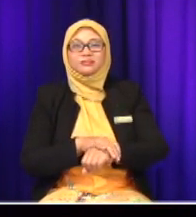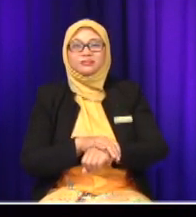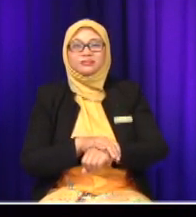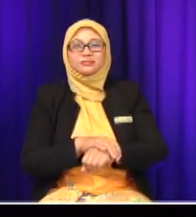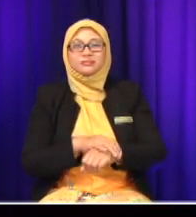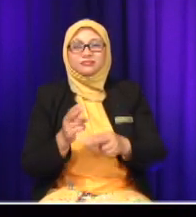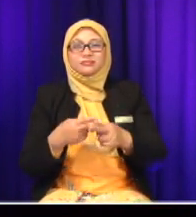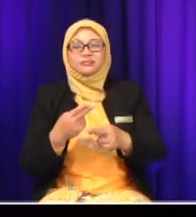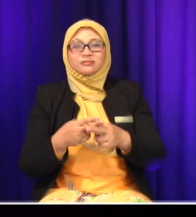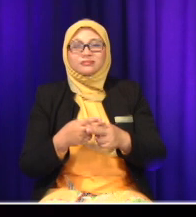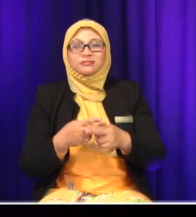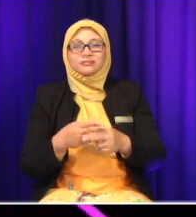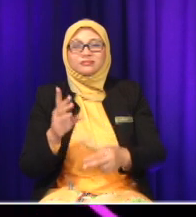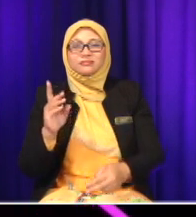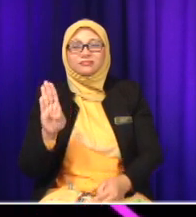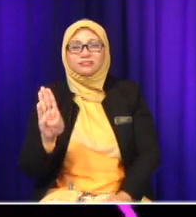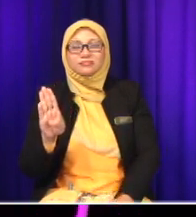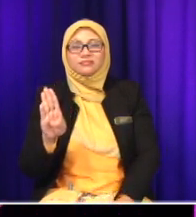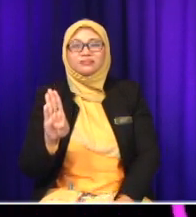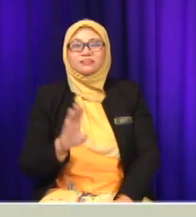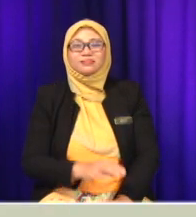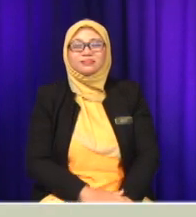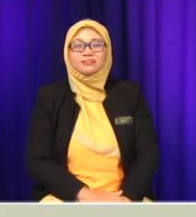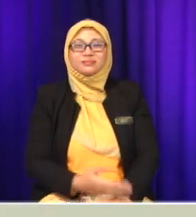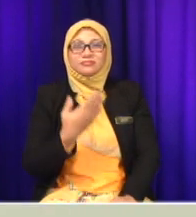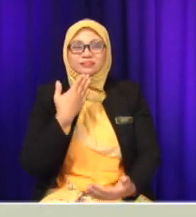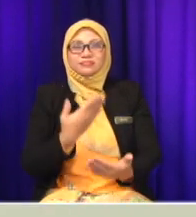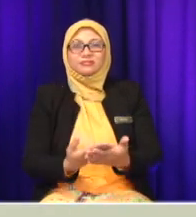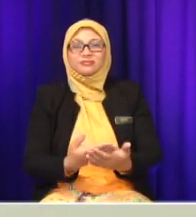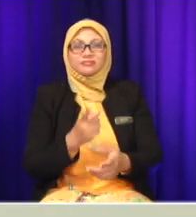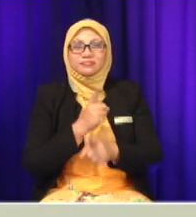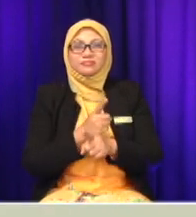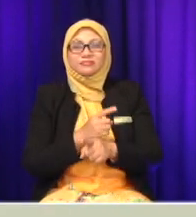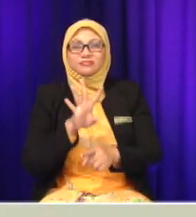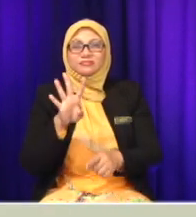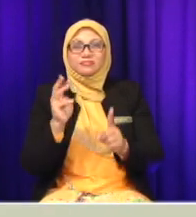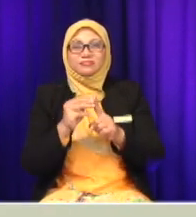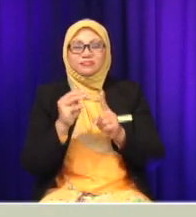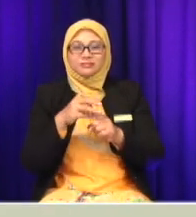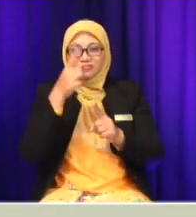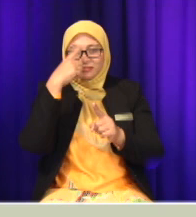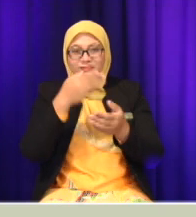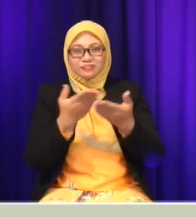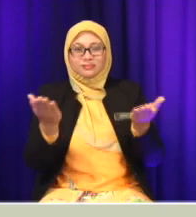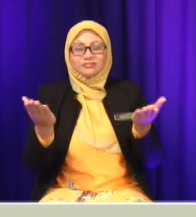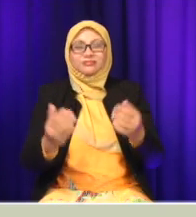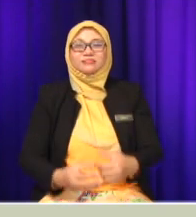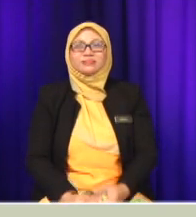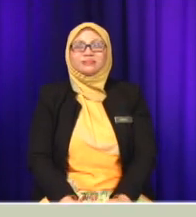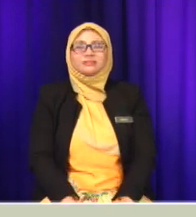B gelang pengikis B baik okey betul Kavi empat empat markah untuk Kavi Oke